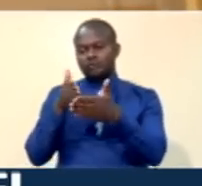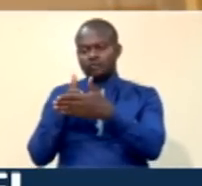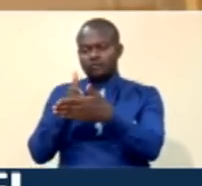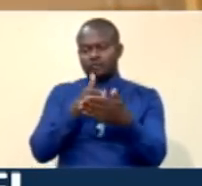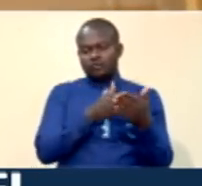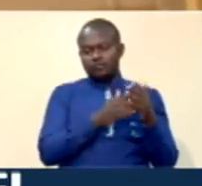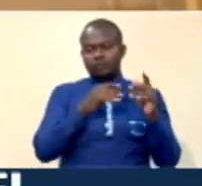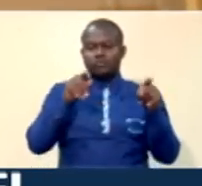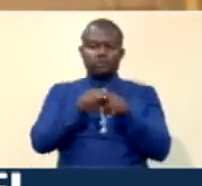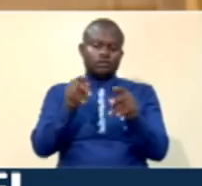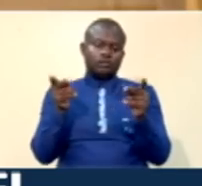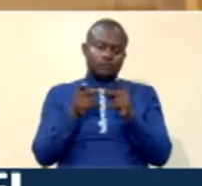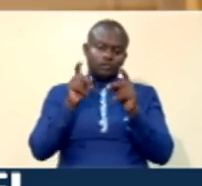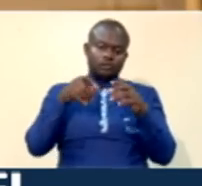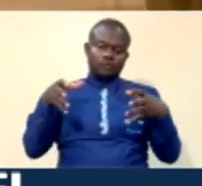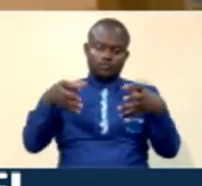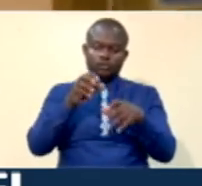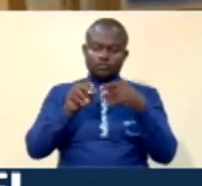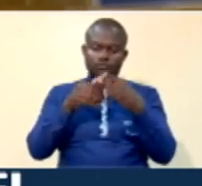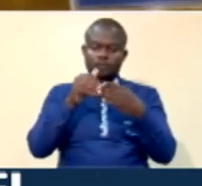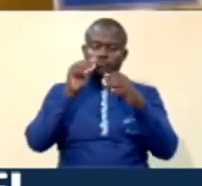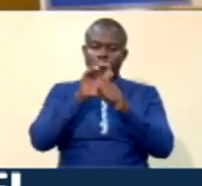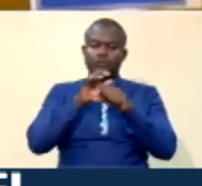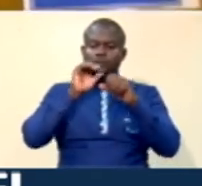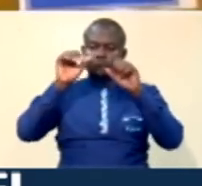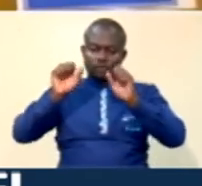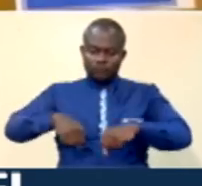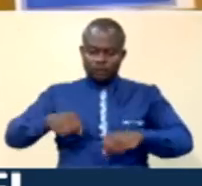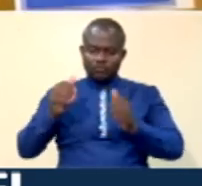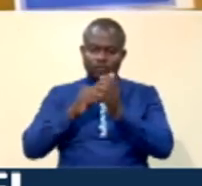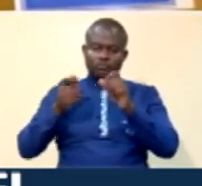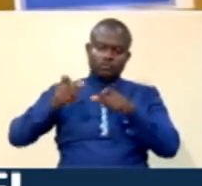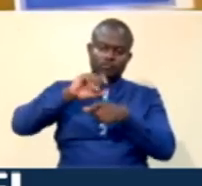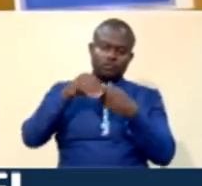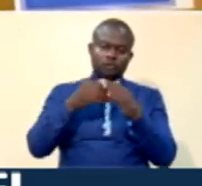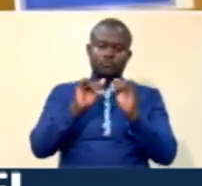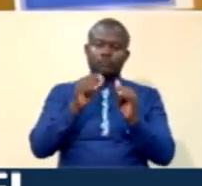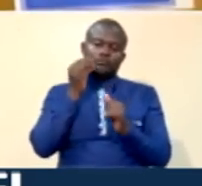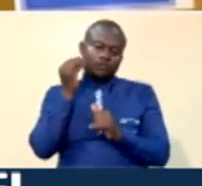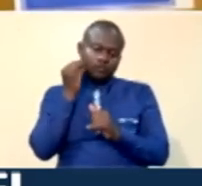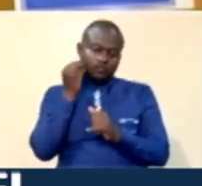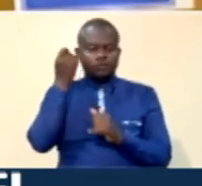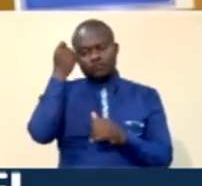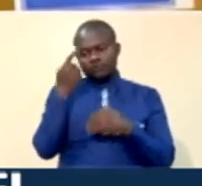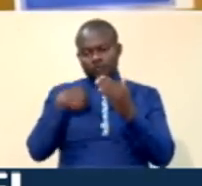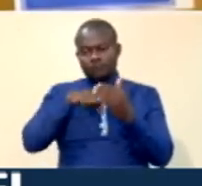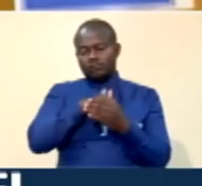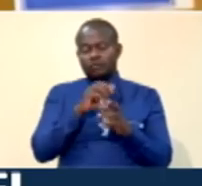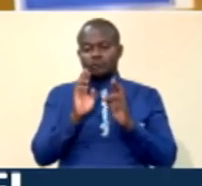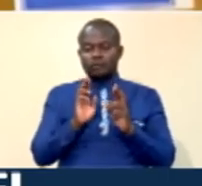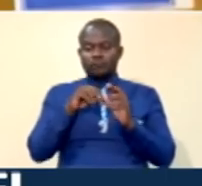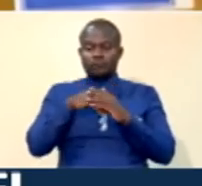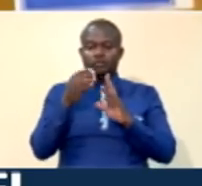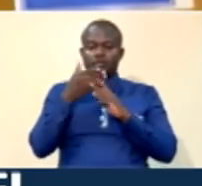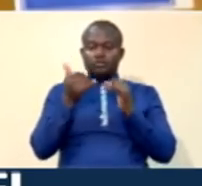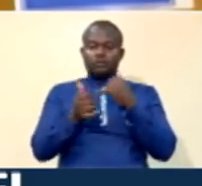bidindira, nkaho twagombaga guhuriza abantu benshi ntibishoboke, hakiyongeraho na zaguma mu rugo. Gusa turizera ko hagati muri uyu